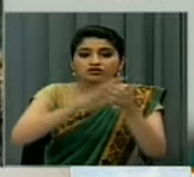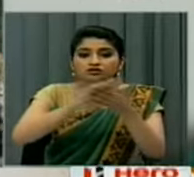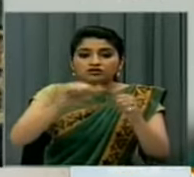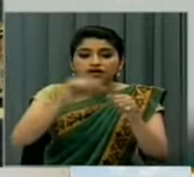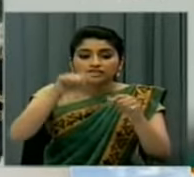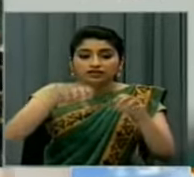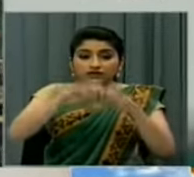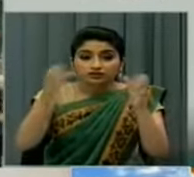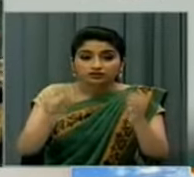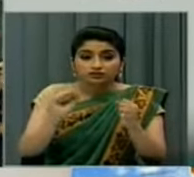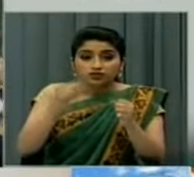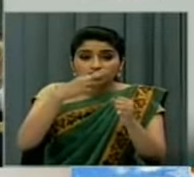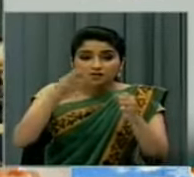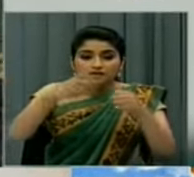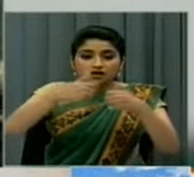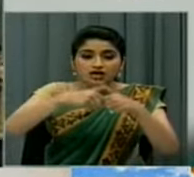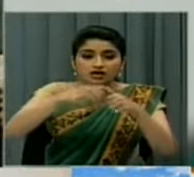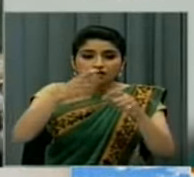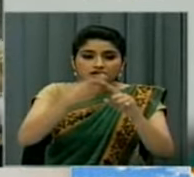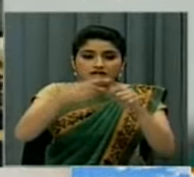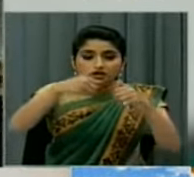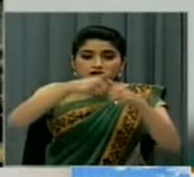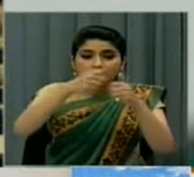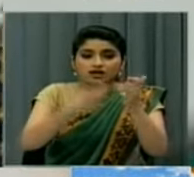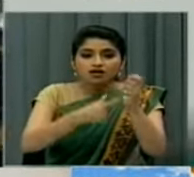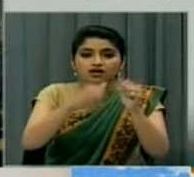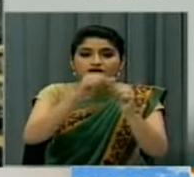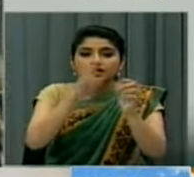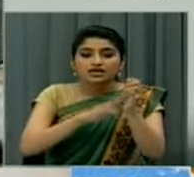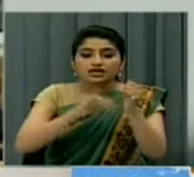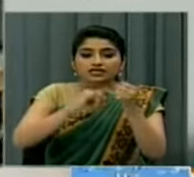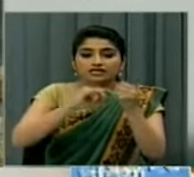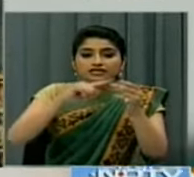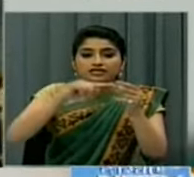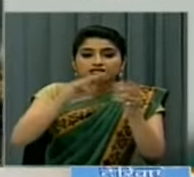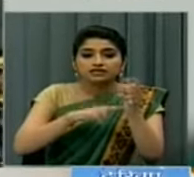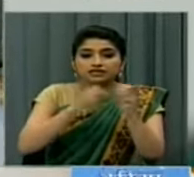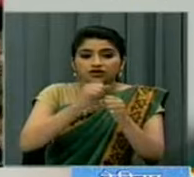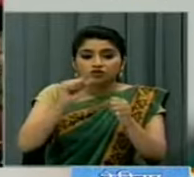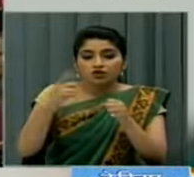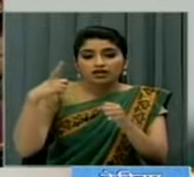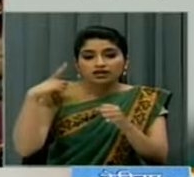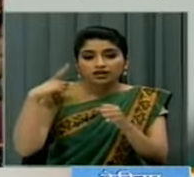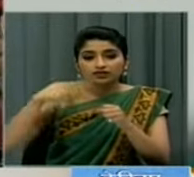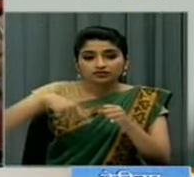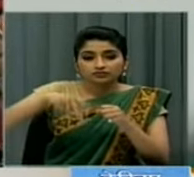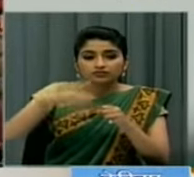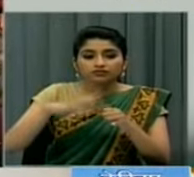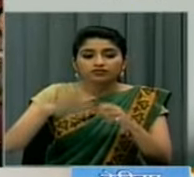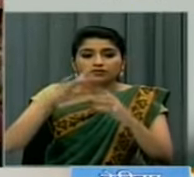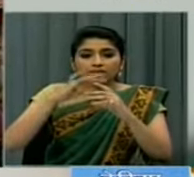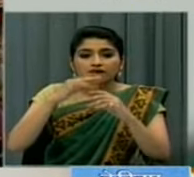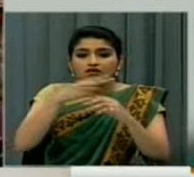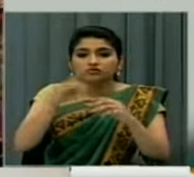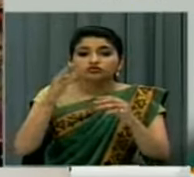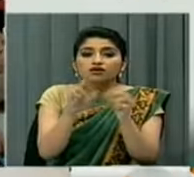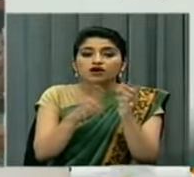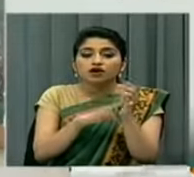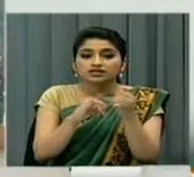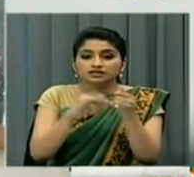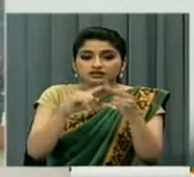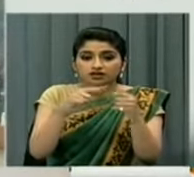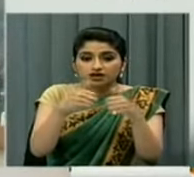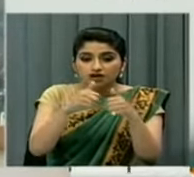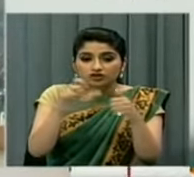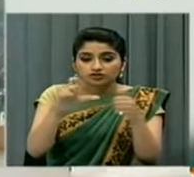हिम्मत के साथ हटे नहीं वहाँ से, टिके रहे वहाँ पे। फरवरी महीने से महिलाएं भी शामिल होंगी इसमें?